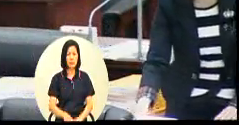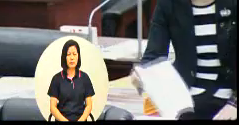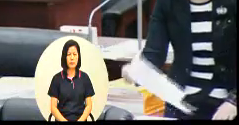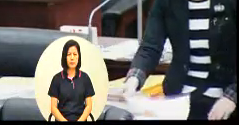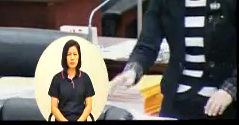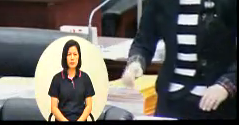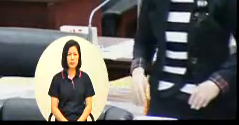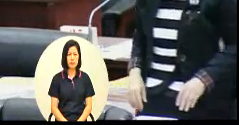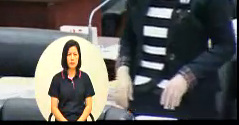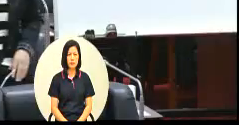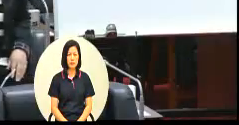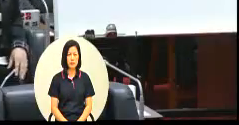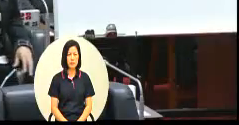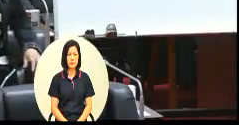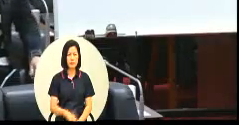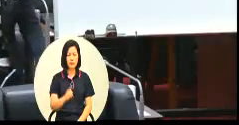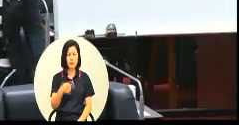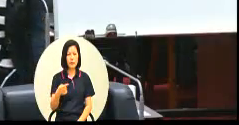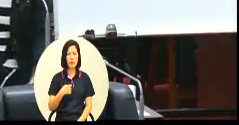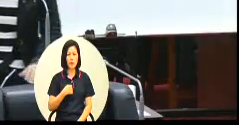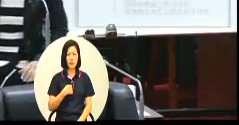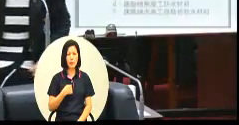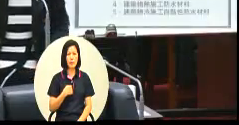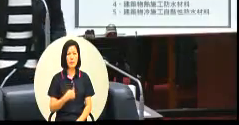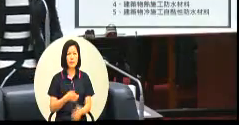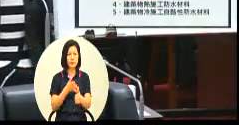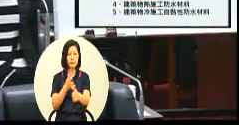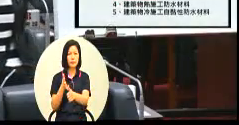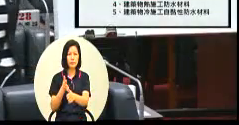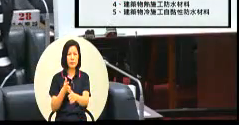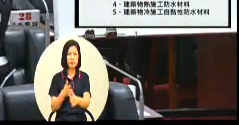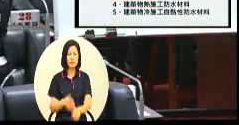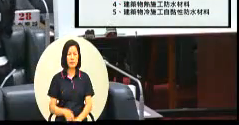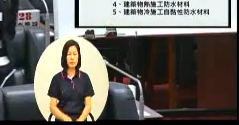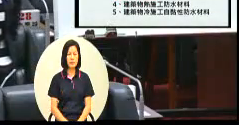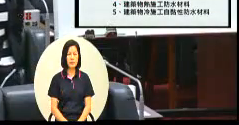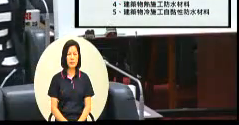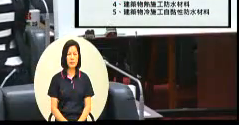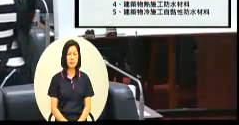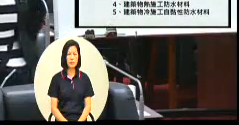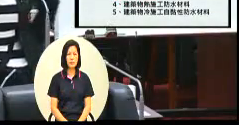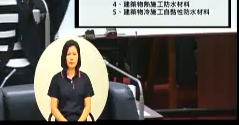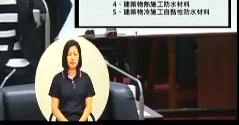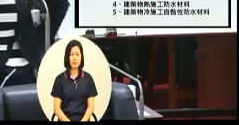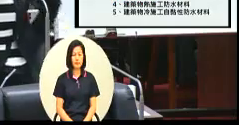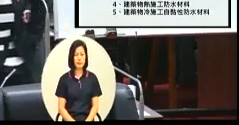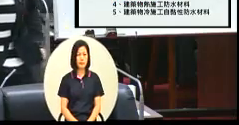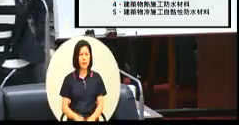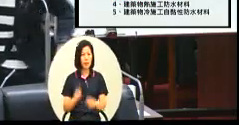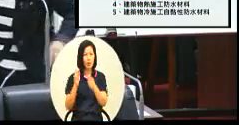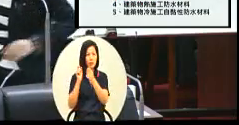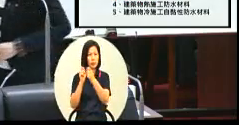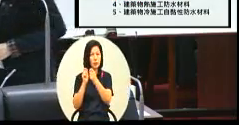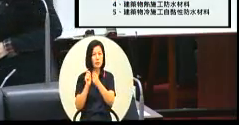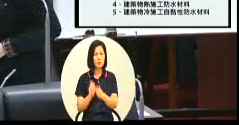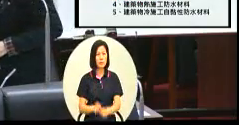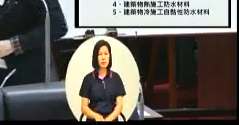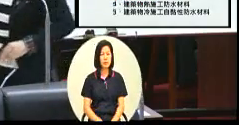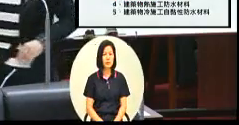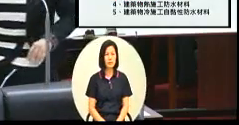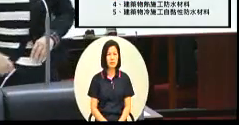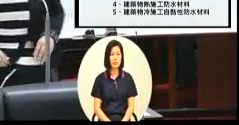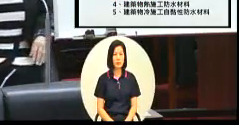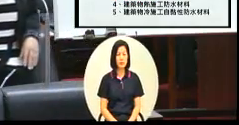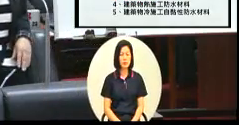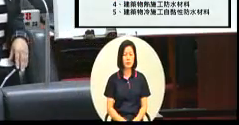好，紧接着本席要来咨询我们最近很多人都很